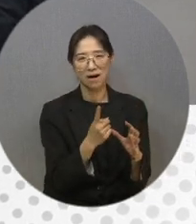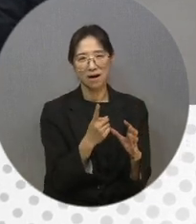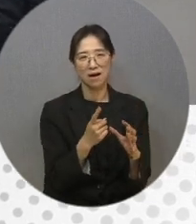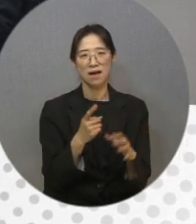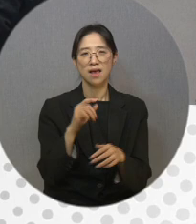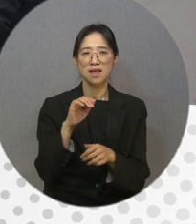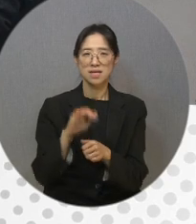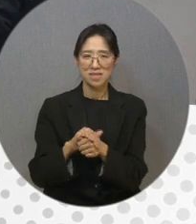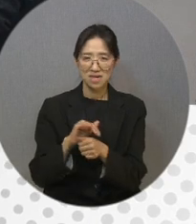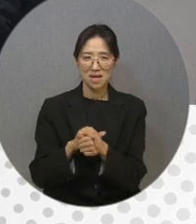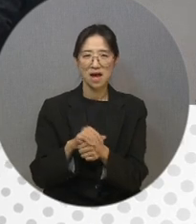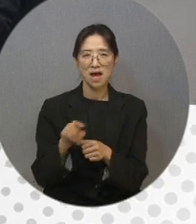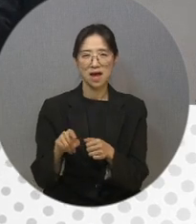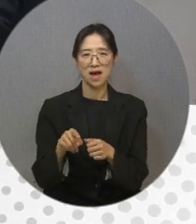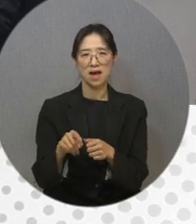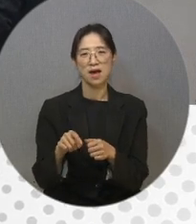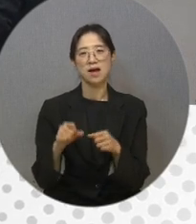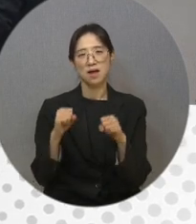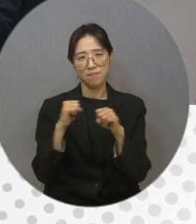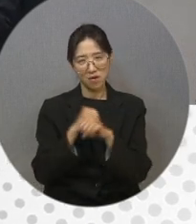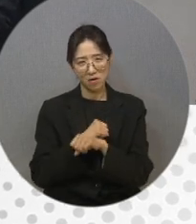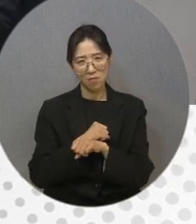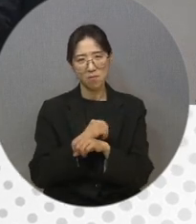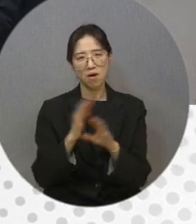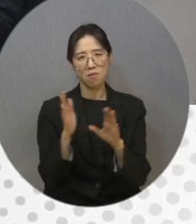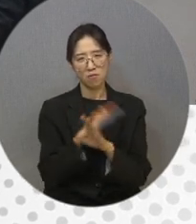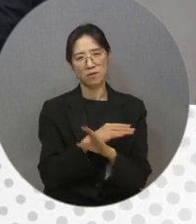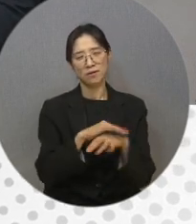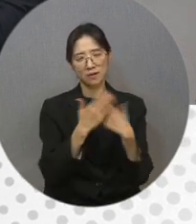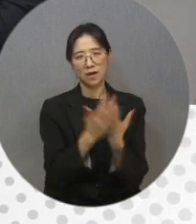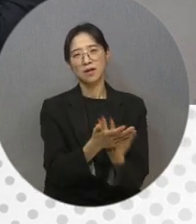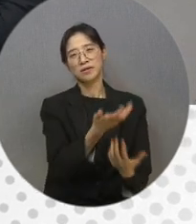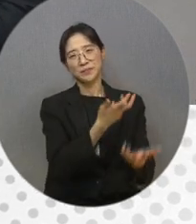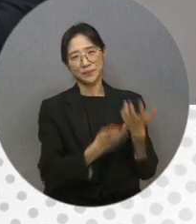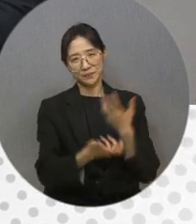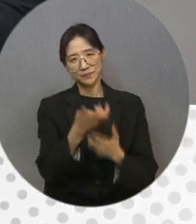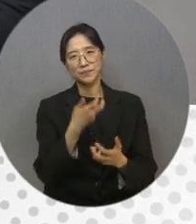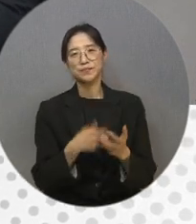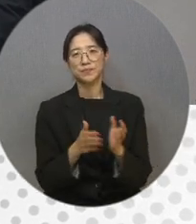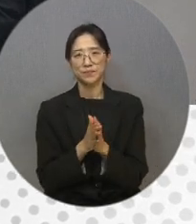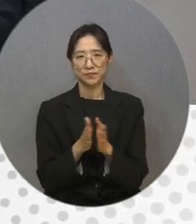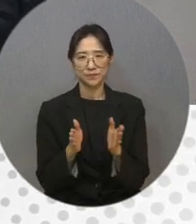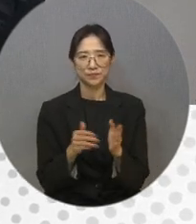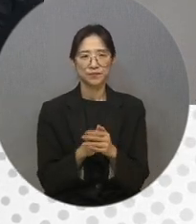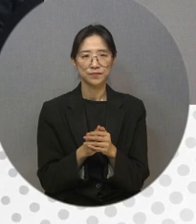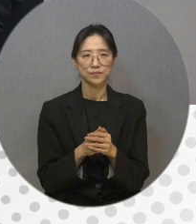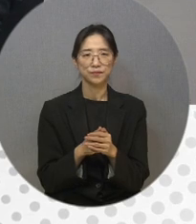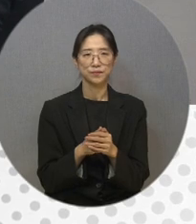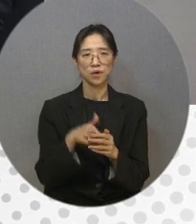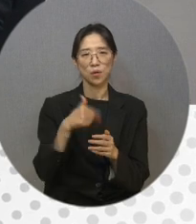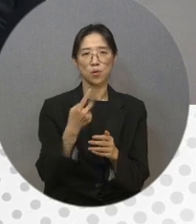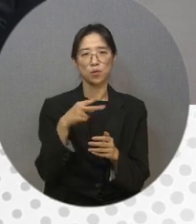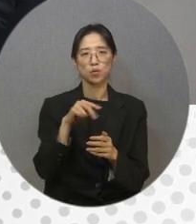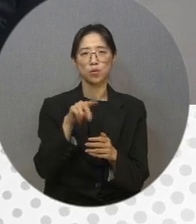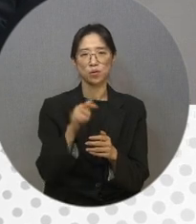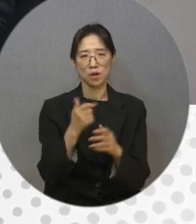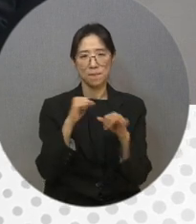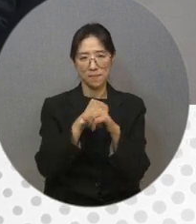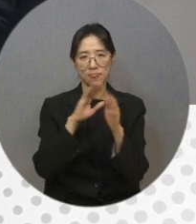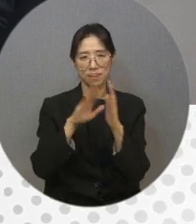신라가 우리가 멸망하면서부터 안쪽으로 다 넘어오게 되는 계기가 되는 거예요. 고조선이 멸망했을